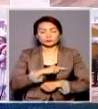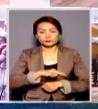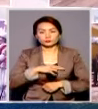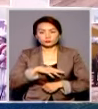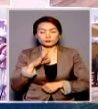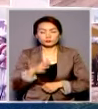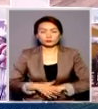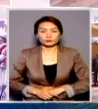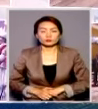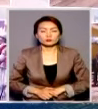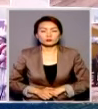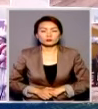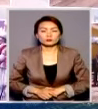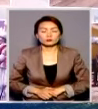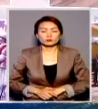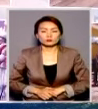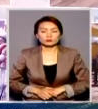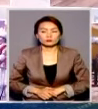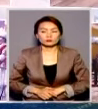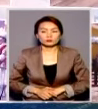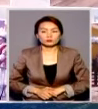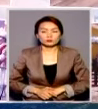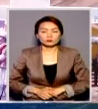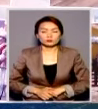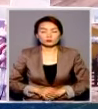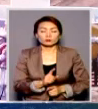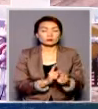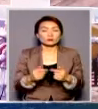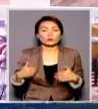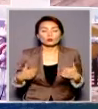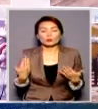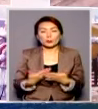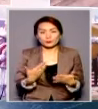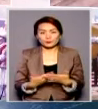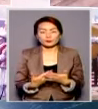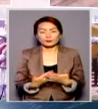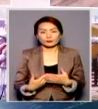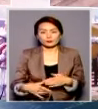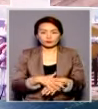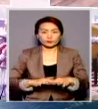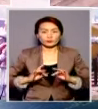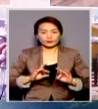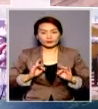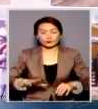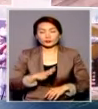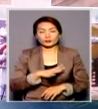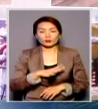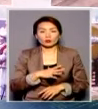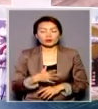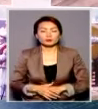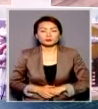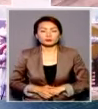қалайды. Референдум кім үшін керек деген сұрақ туады деген бойынша. Осыған шейін бірнеше жылда бойы біз халыққа айтып жүрдік. Неге мына